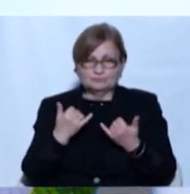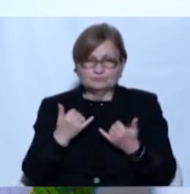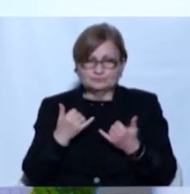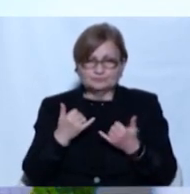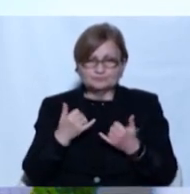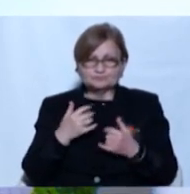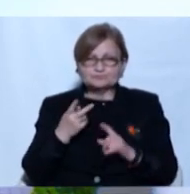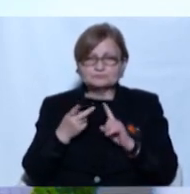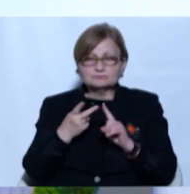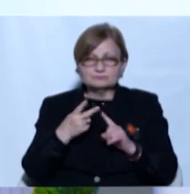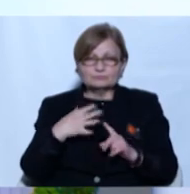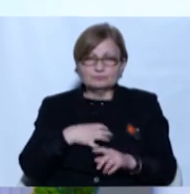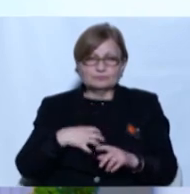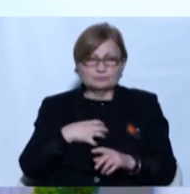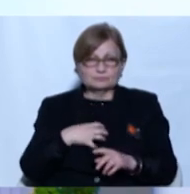მეორე თავარი არის